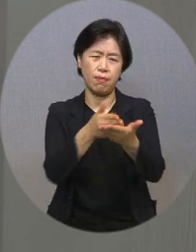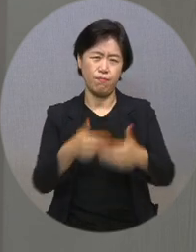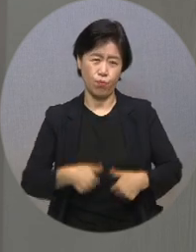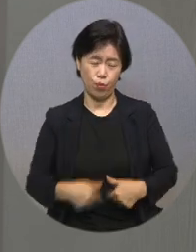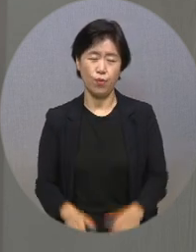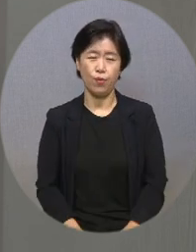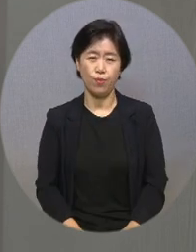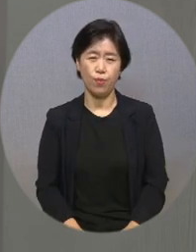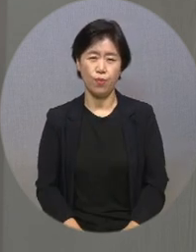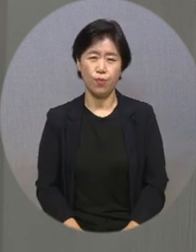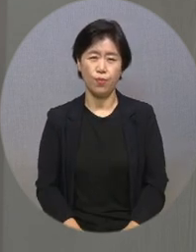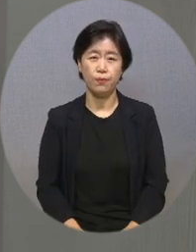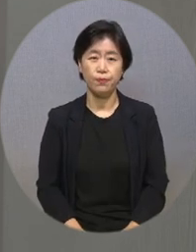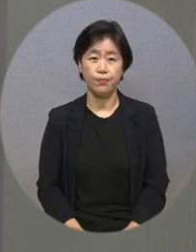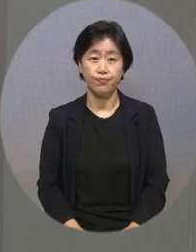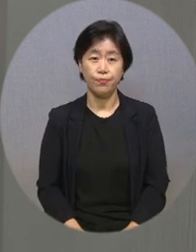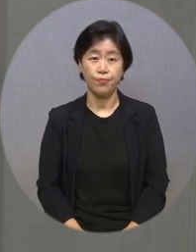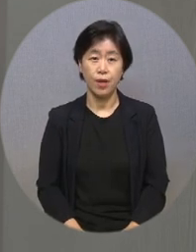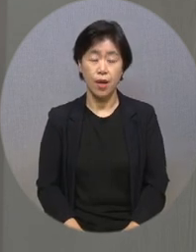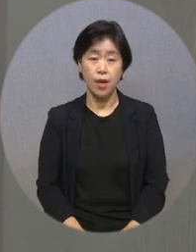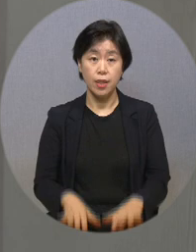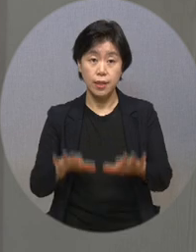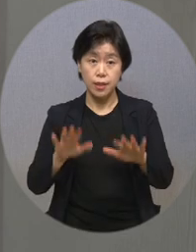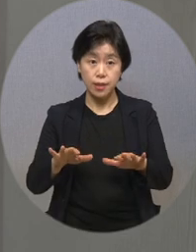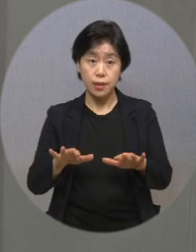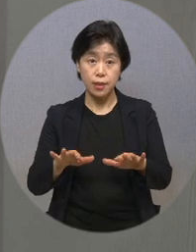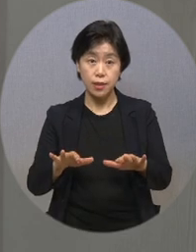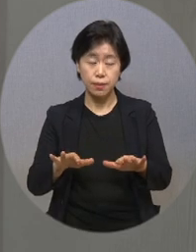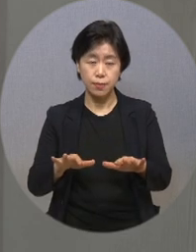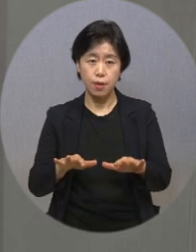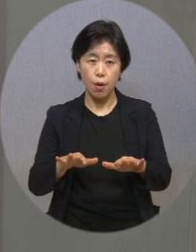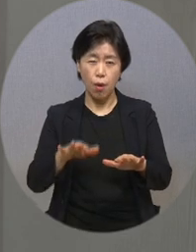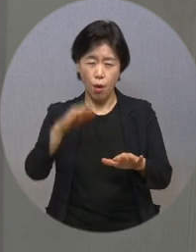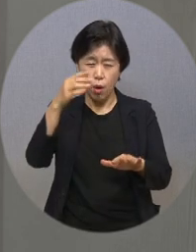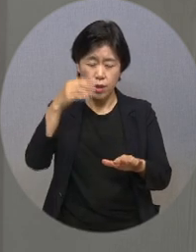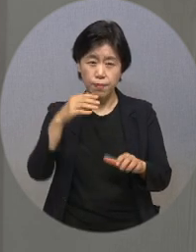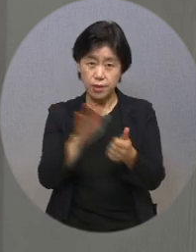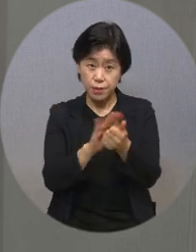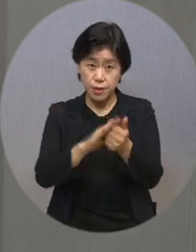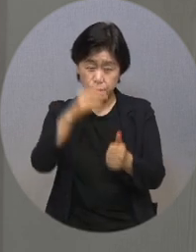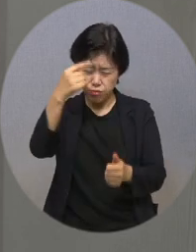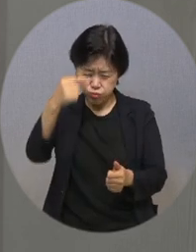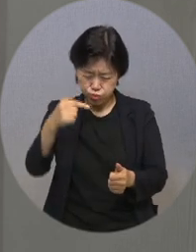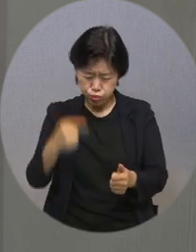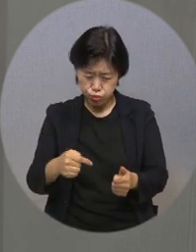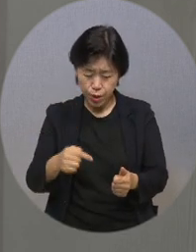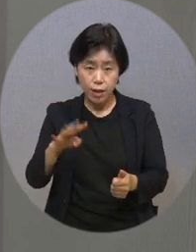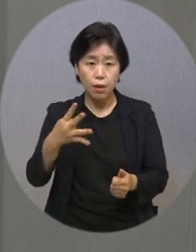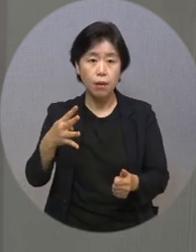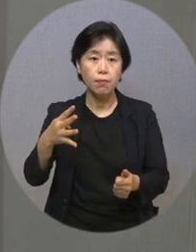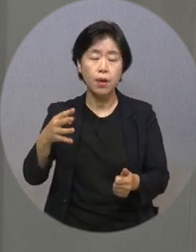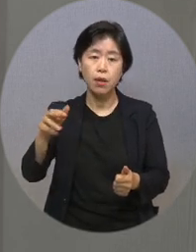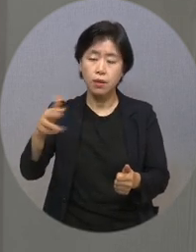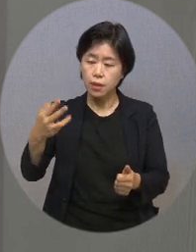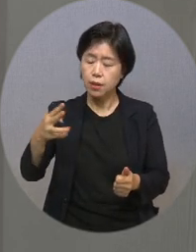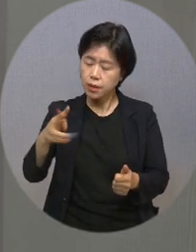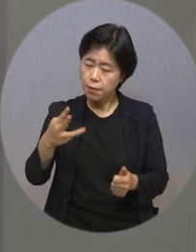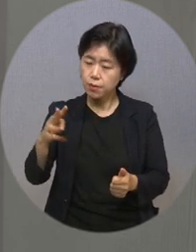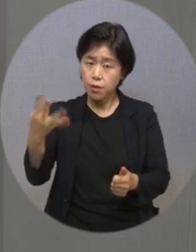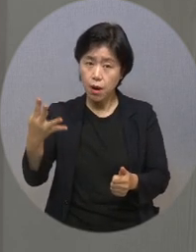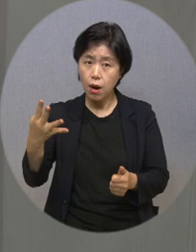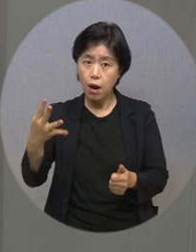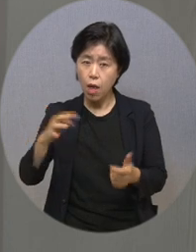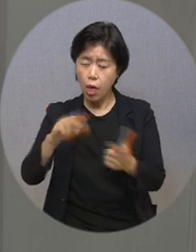서비스가 3-400가지의 서비스가 있어요. 근데 그 서비스를 필요하는 분들이 각각 가서 신청을 해야 되는데